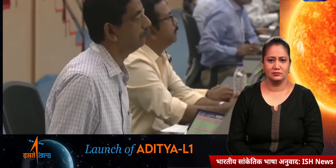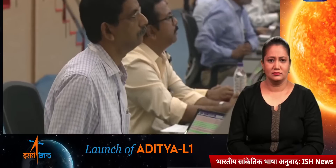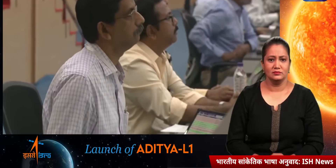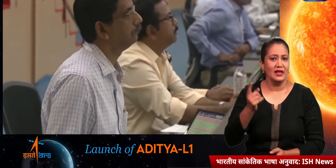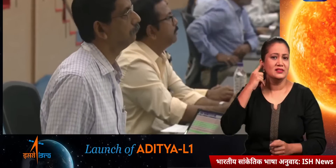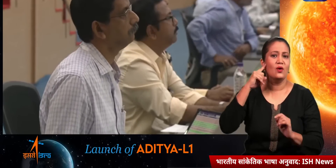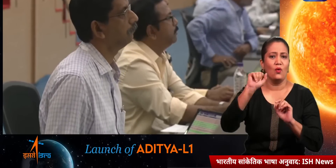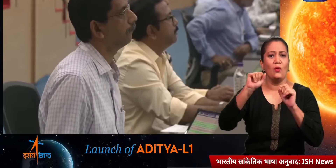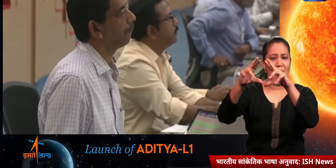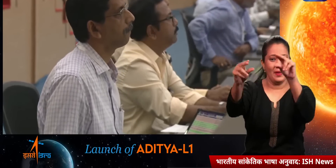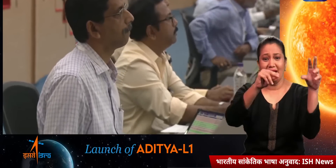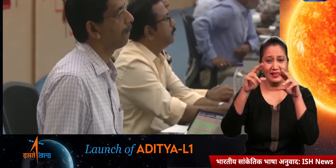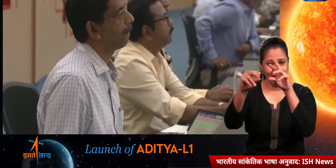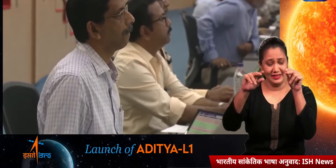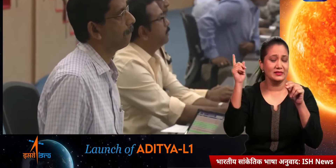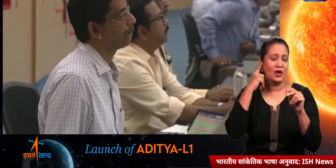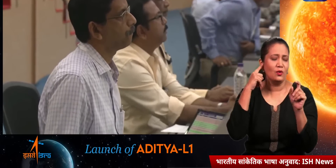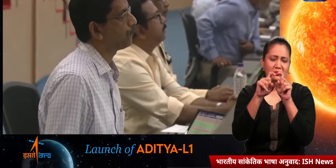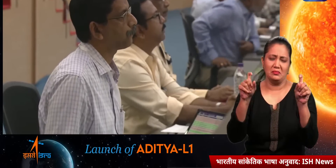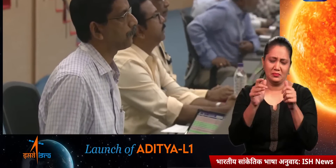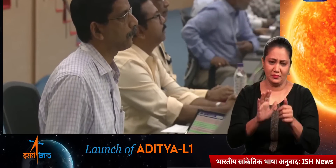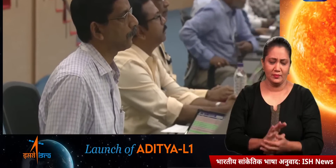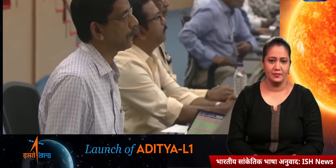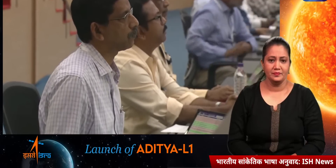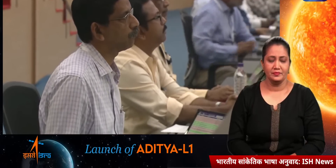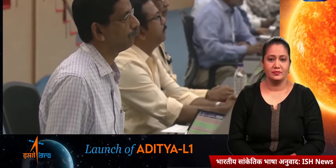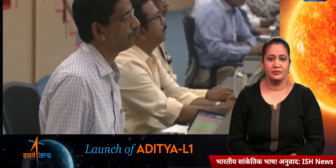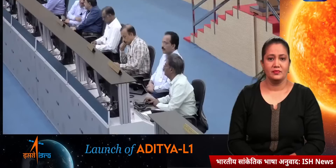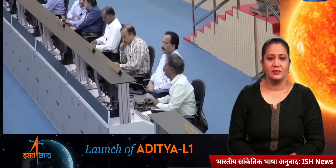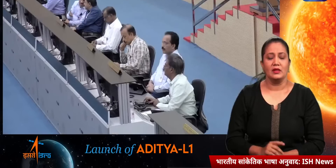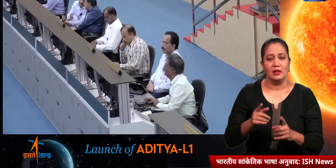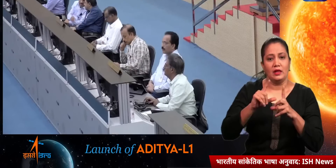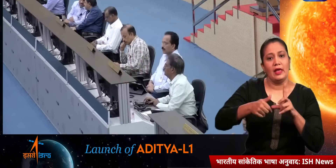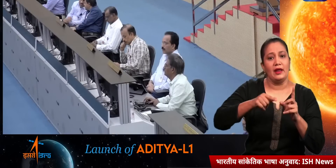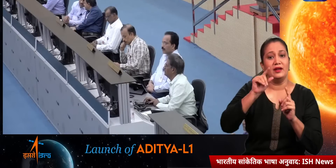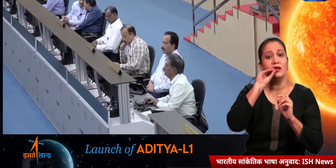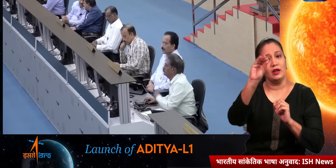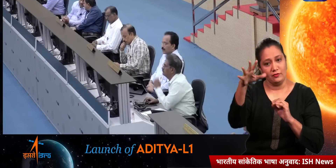तथा यान निदेशक ने तंत्रों की सूचना मिशन निदेशक को दी है।